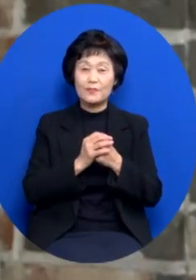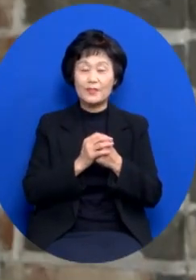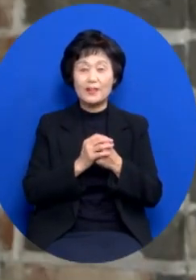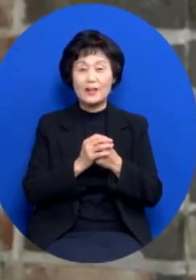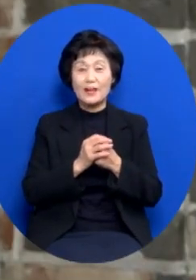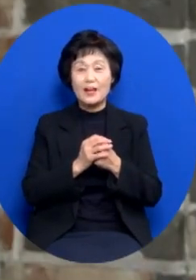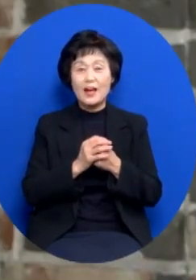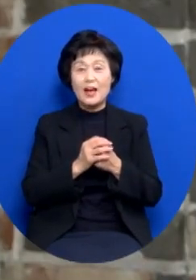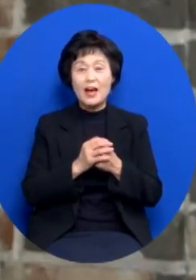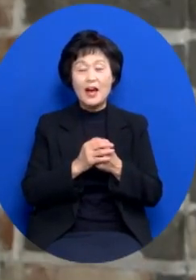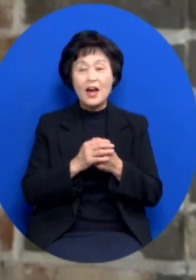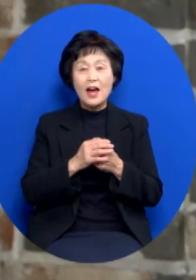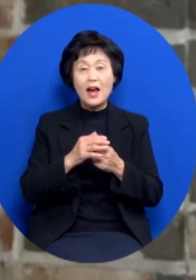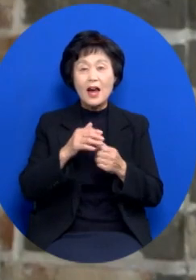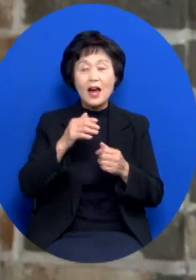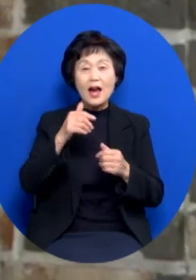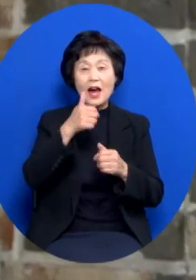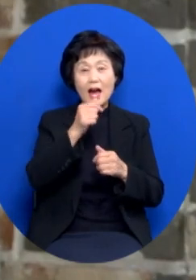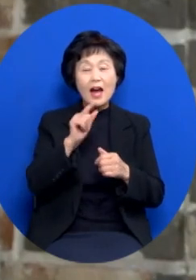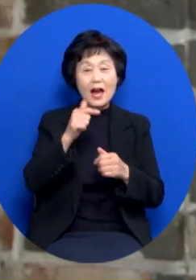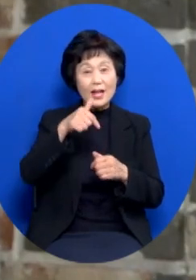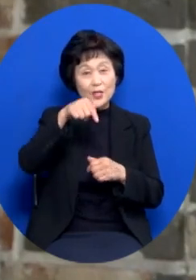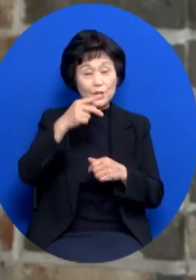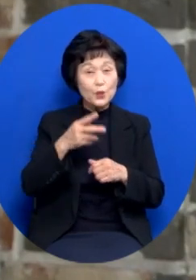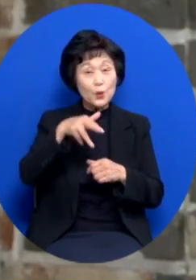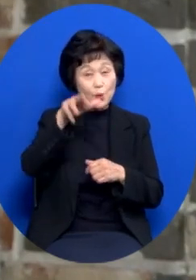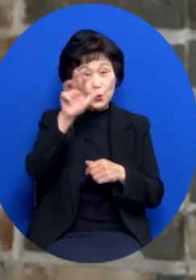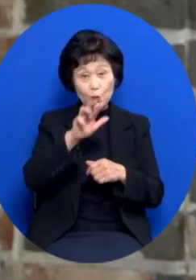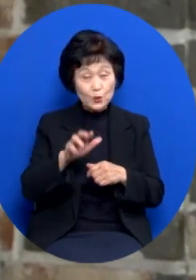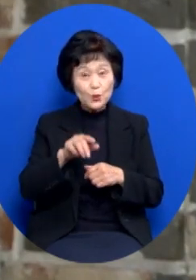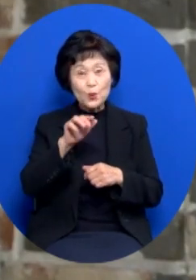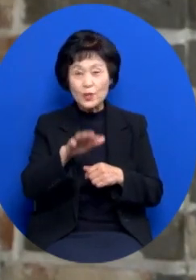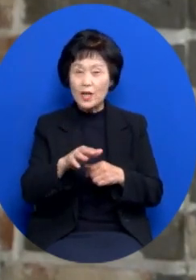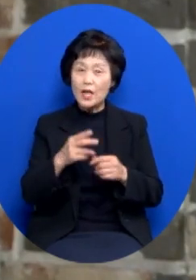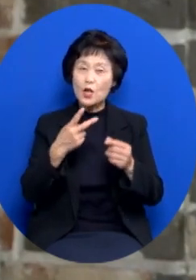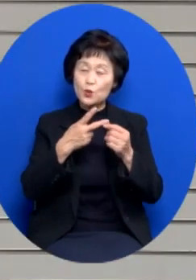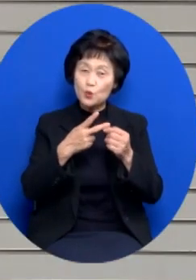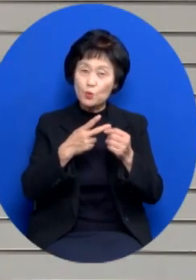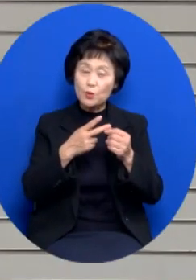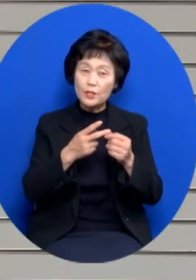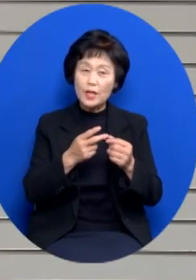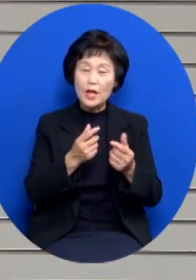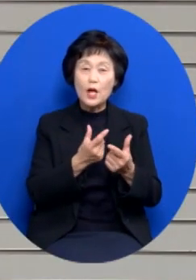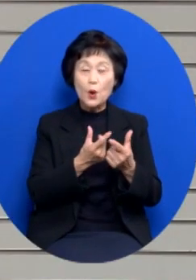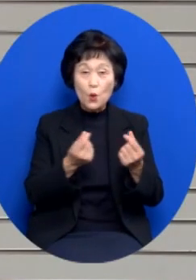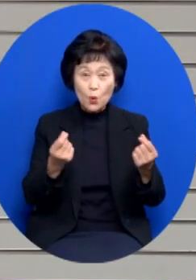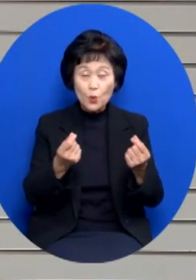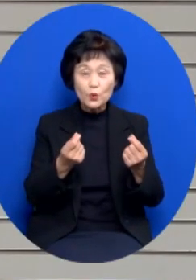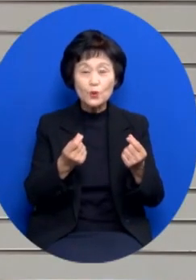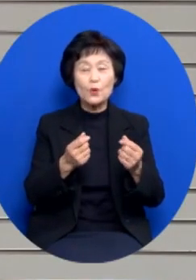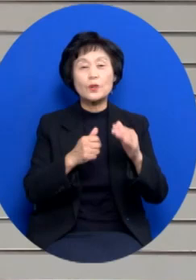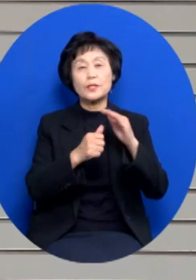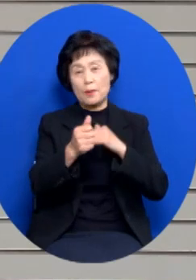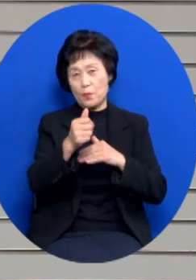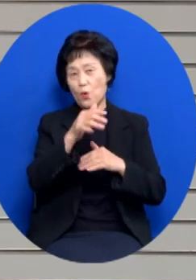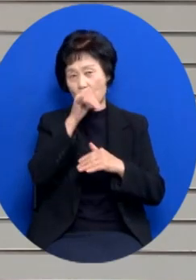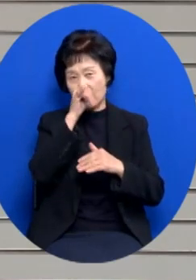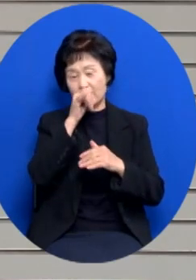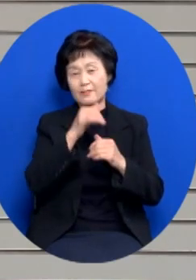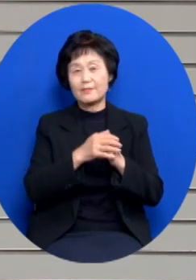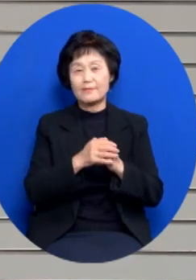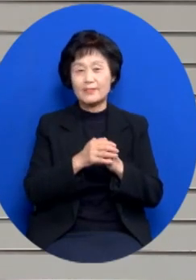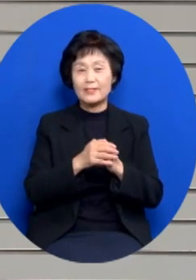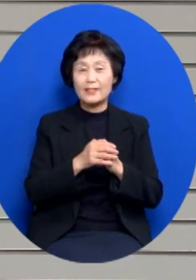불구하고 한교총회 최근 한 5년간 두 번의 공동대표가 나왔습니다. 저희는 우리가 뭐 한국교회 전체를 주도적으로